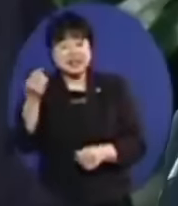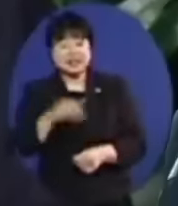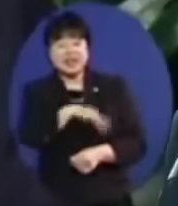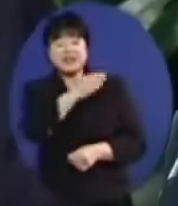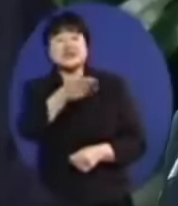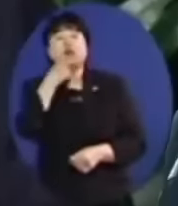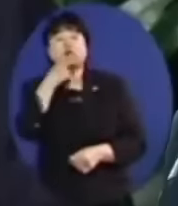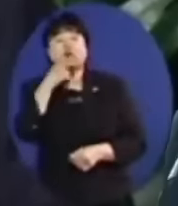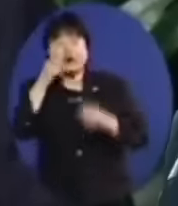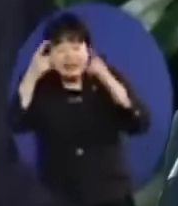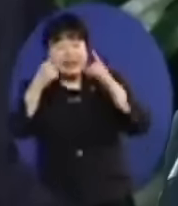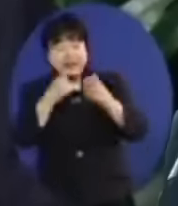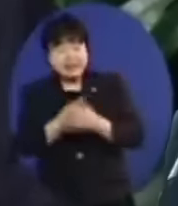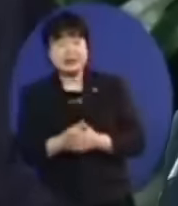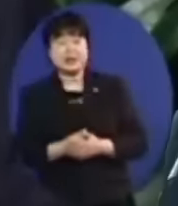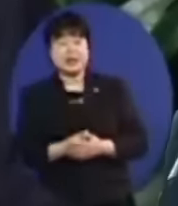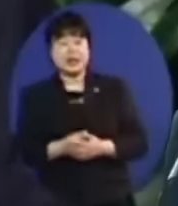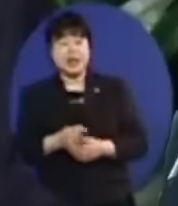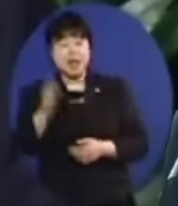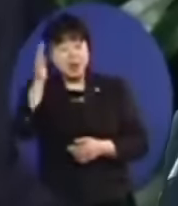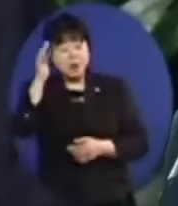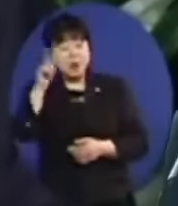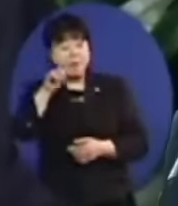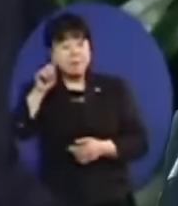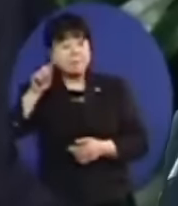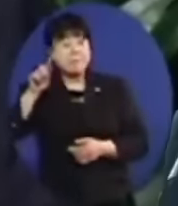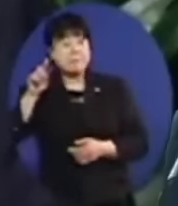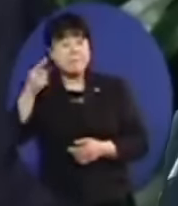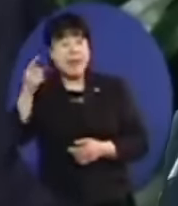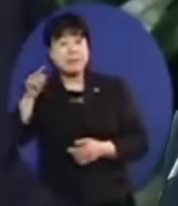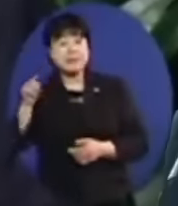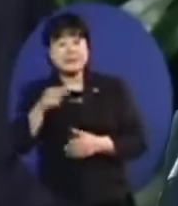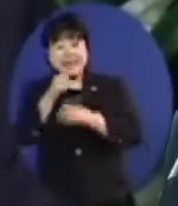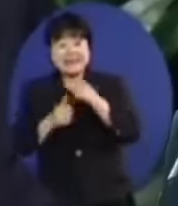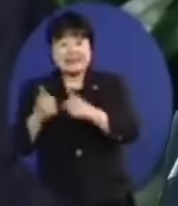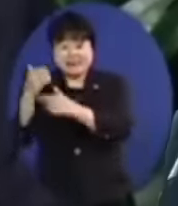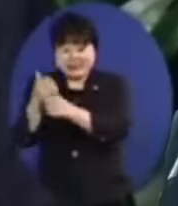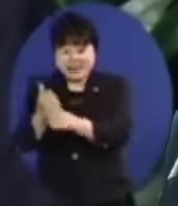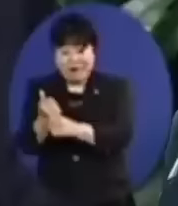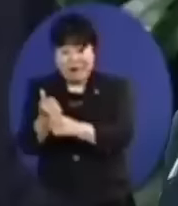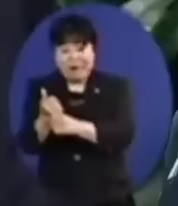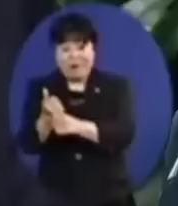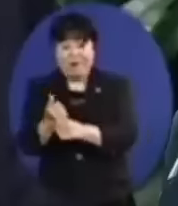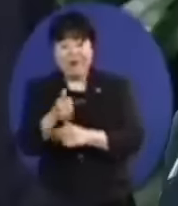것을 알았기 때문에 전적으로 하나님께 의지해서